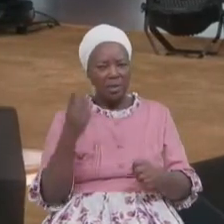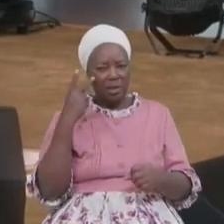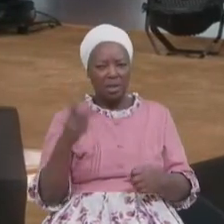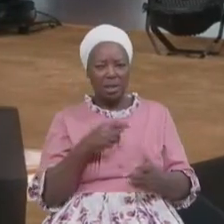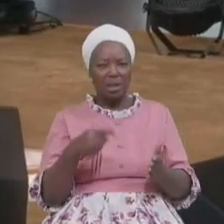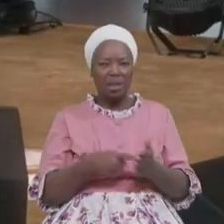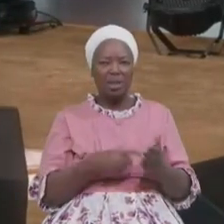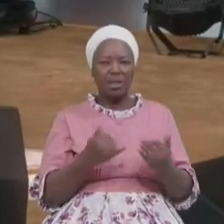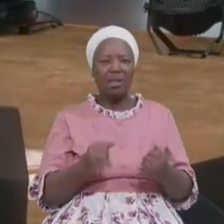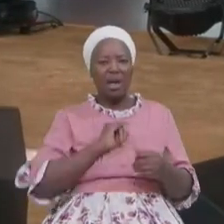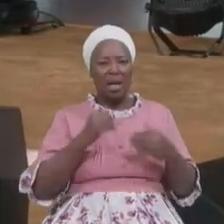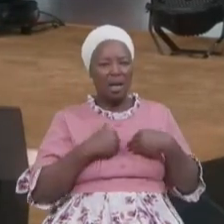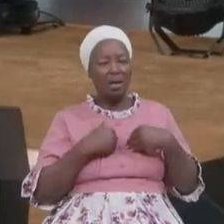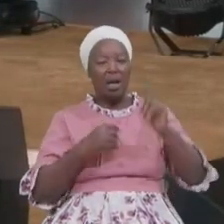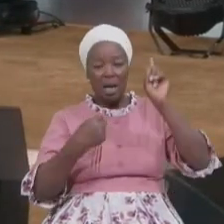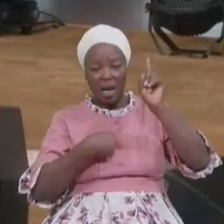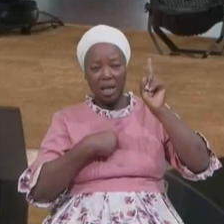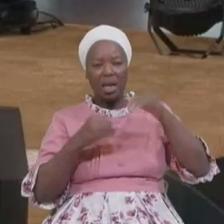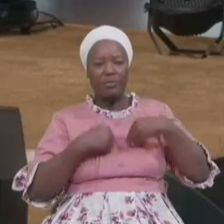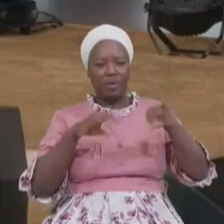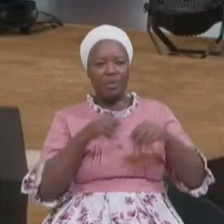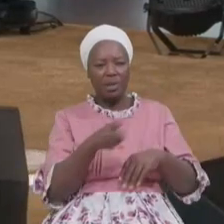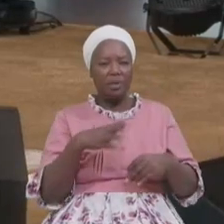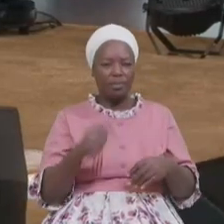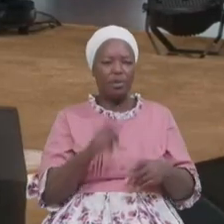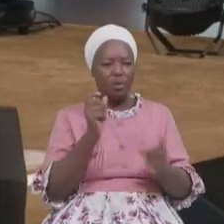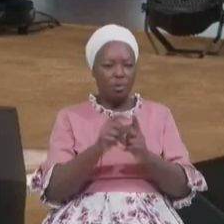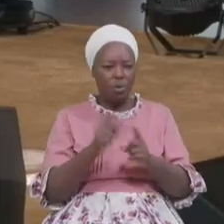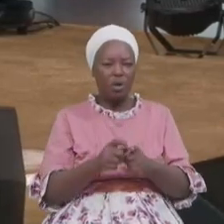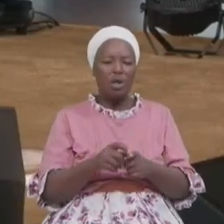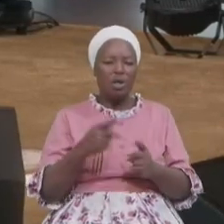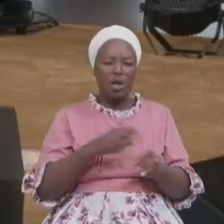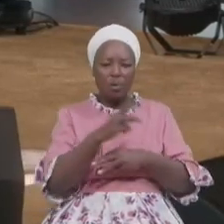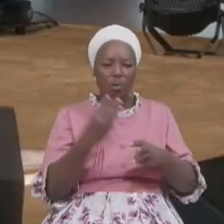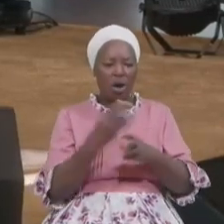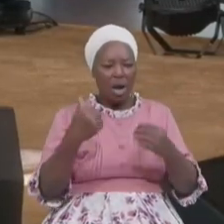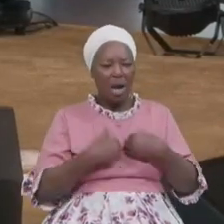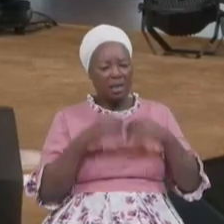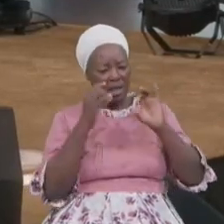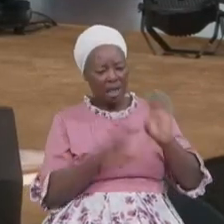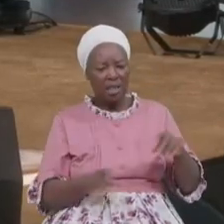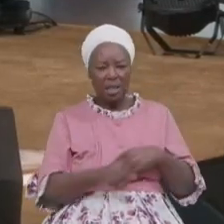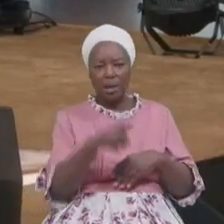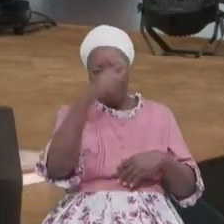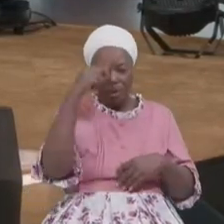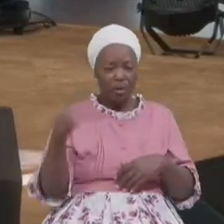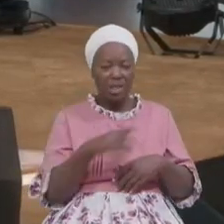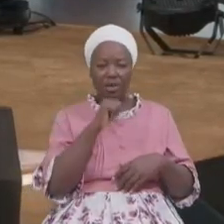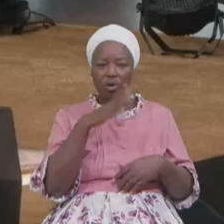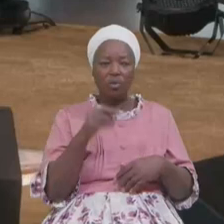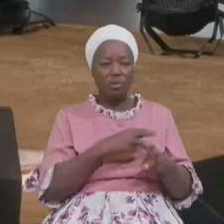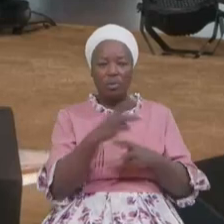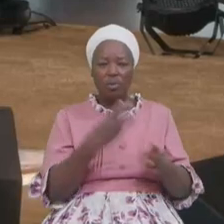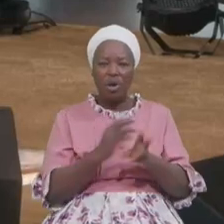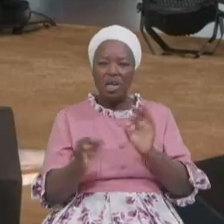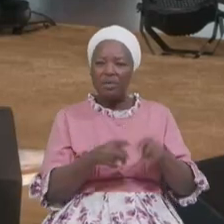voyez ceci, je leur ai donné ta parole. Et le monde les a haïs. Parce qu'ils ne sont pas du monde. S'ils ne sont pas du